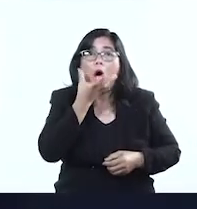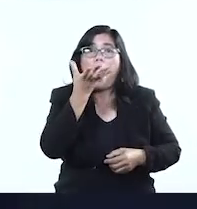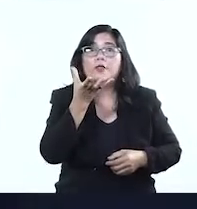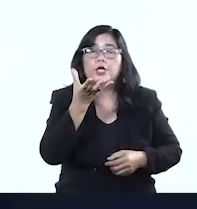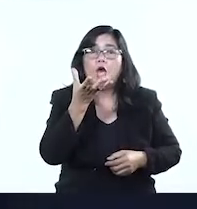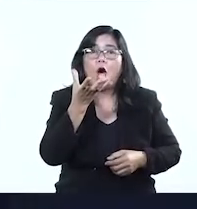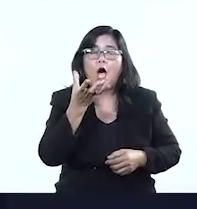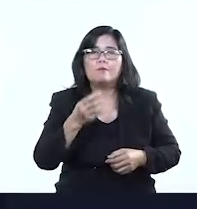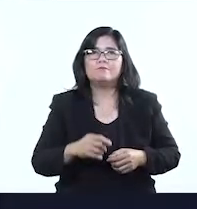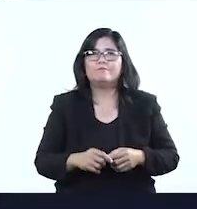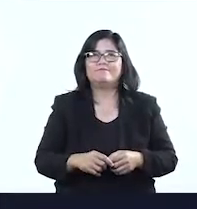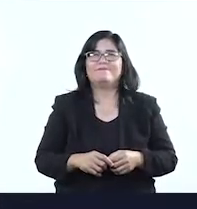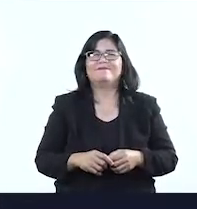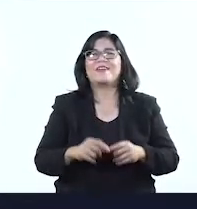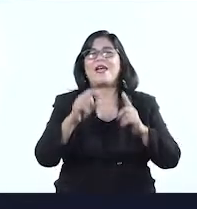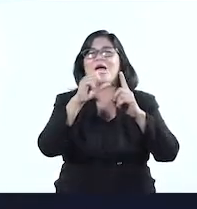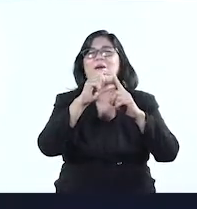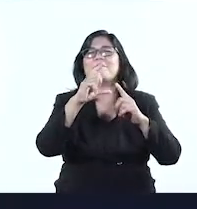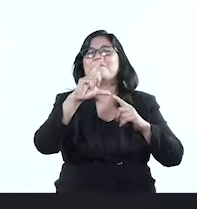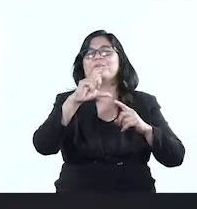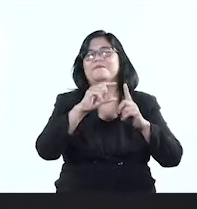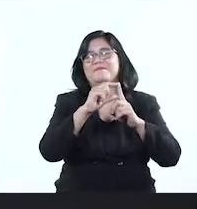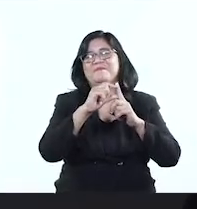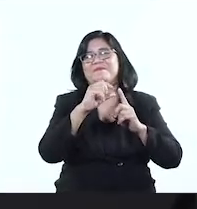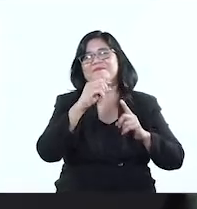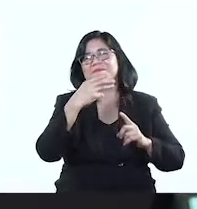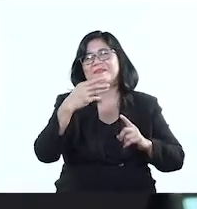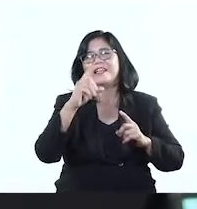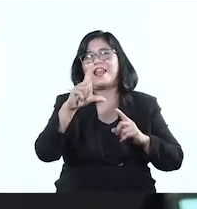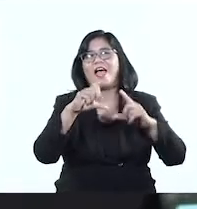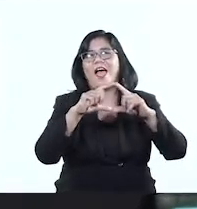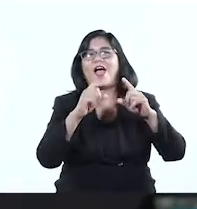pelakor lebih galak ada Madrid ini asli sudah hahaha